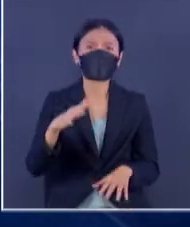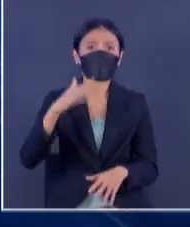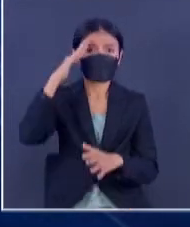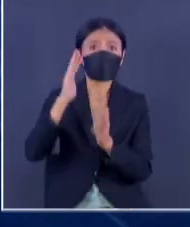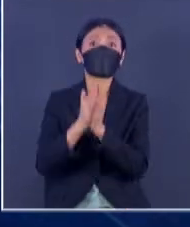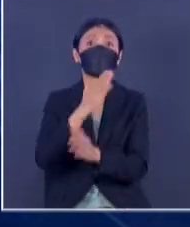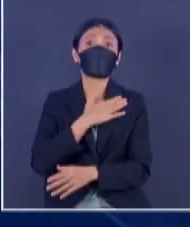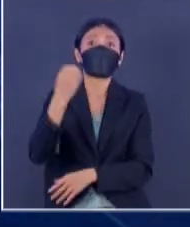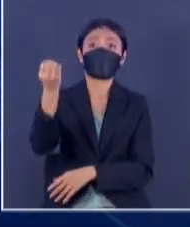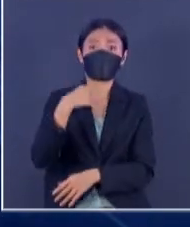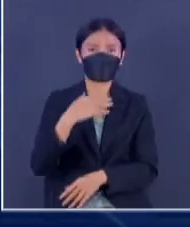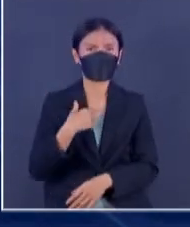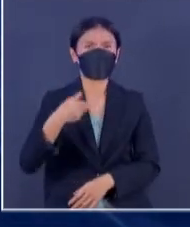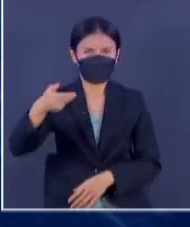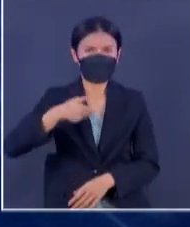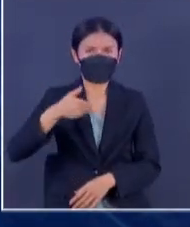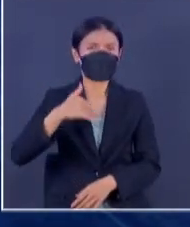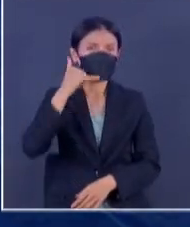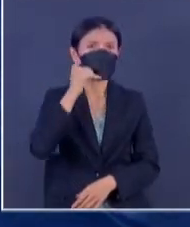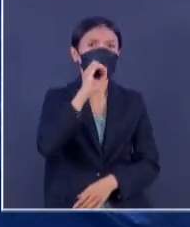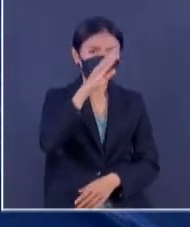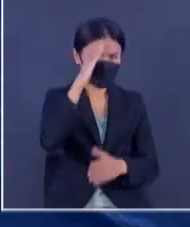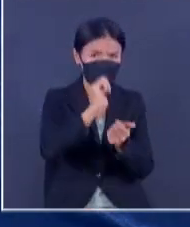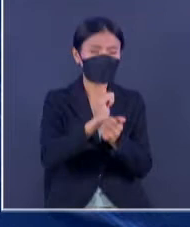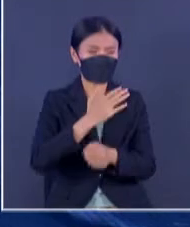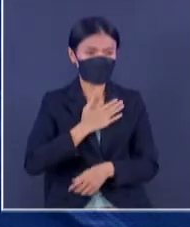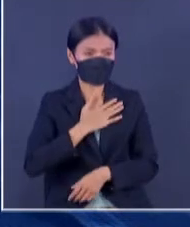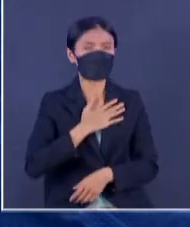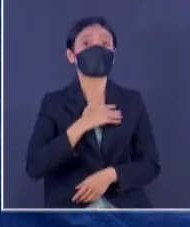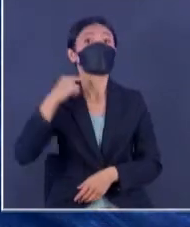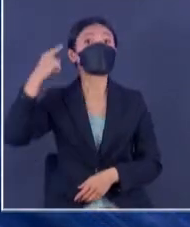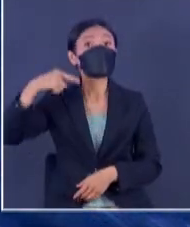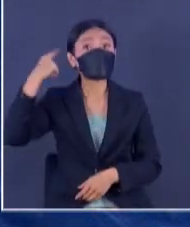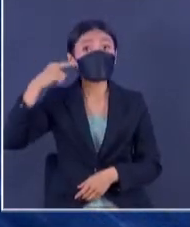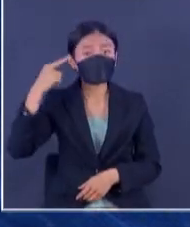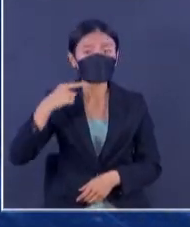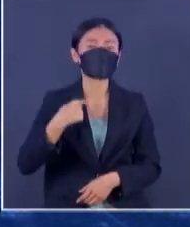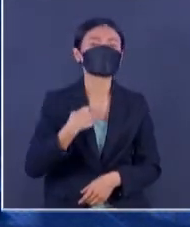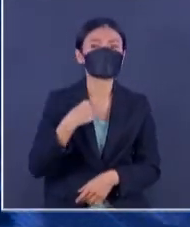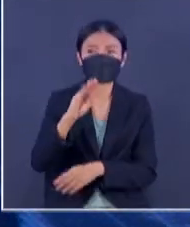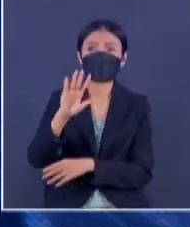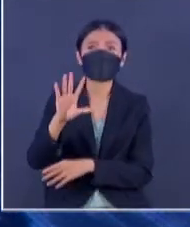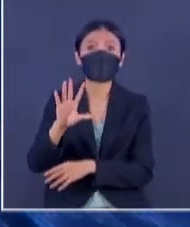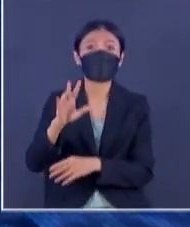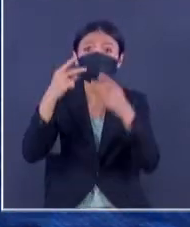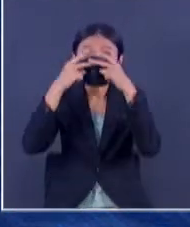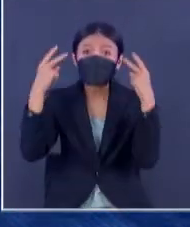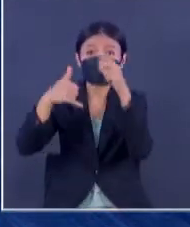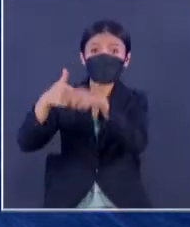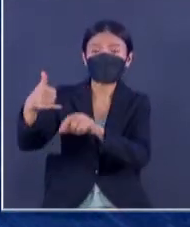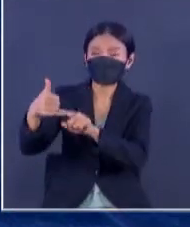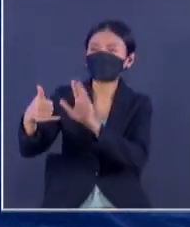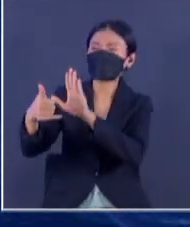ที่สามเณรจะไปถึงอะค่ะคนร้ายก็คงจะไหวตัวแล้วก็หลบหนีไปก่อนพนักงานรายนี้จึงทำทีว่าเครื่องที่นำมาขายมีปัญห